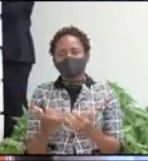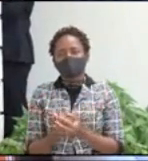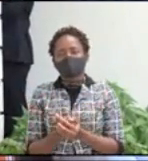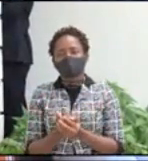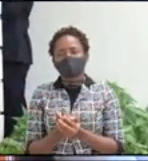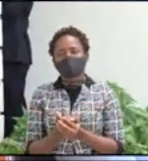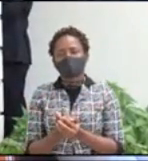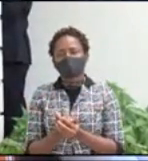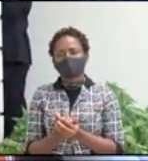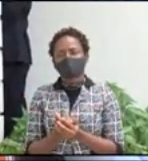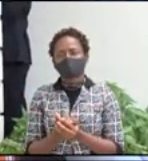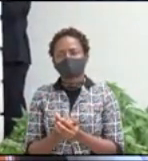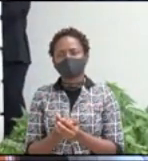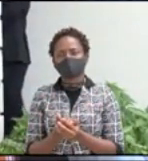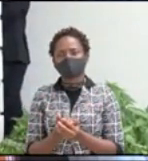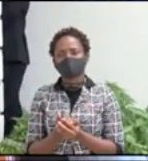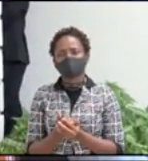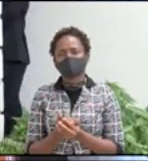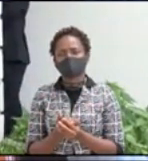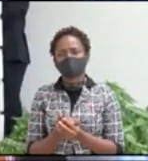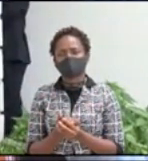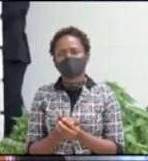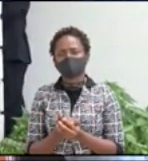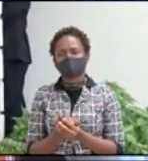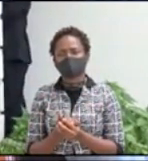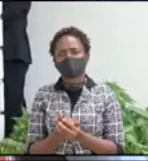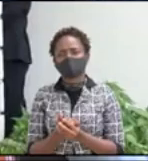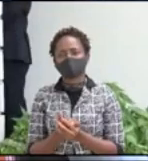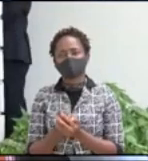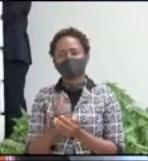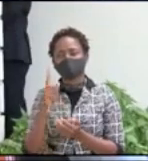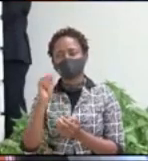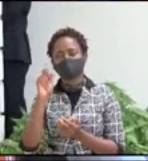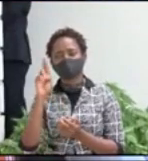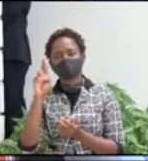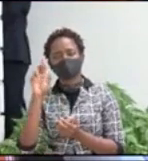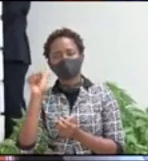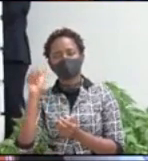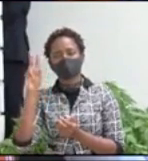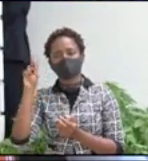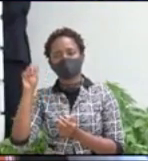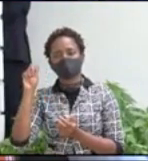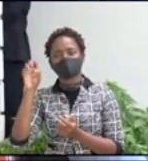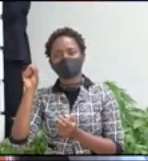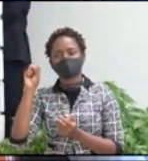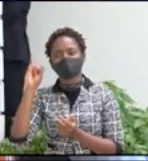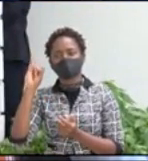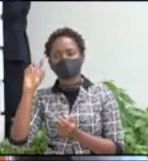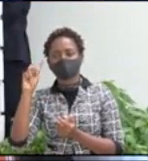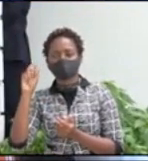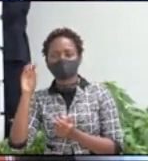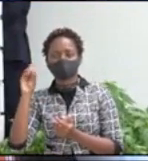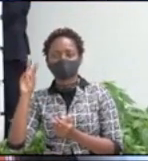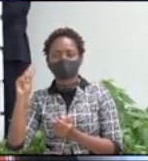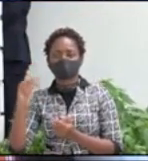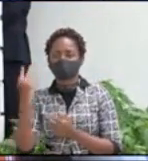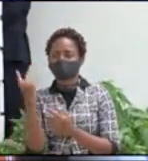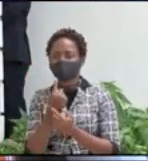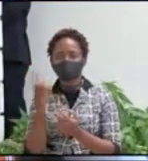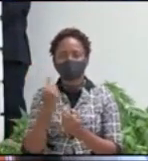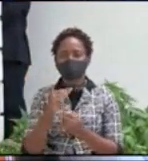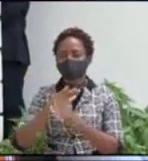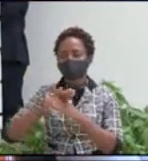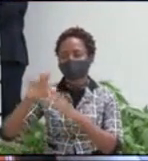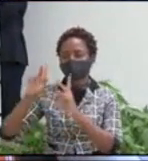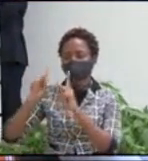transit. Son seul côté pour aller dans la poubelle de l'histoire, sous, pour occuper les gens qui